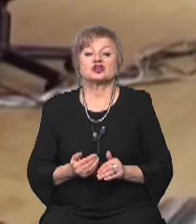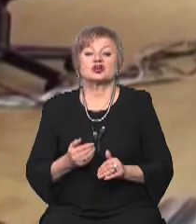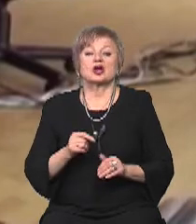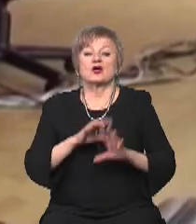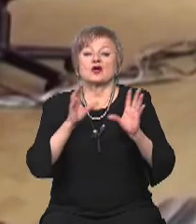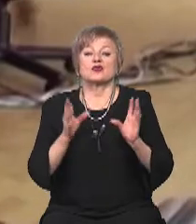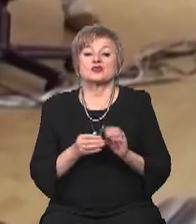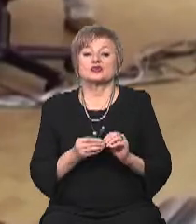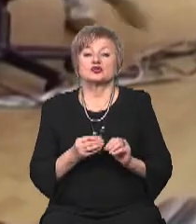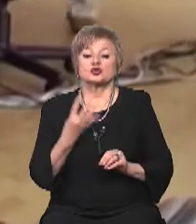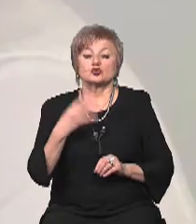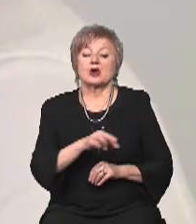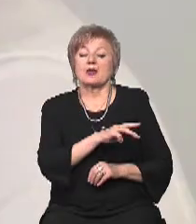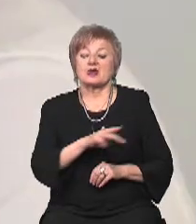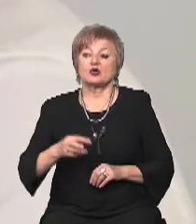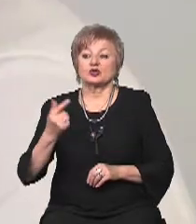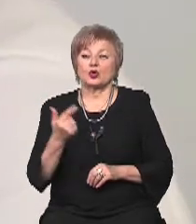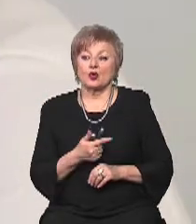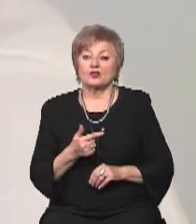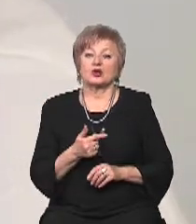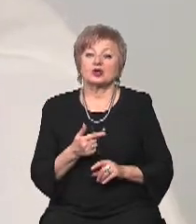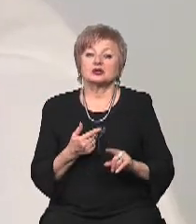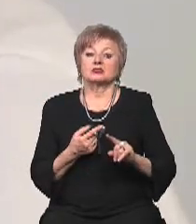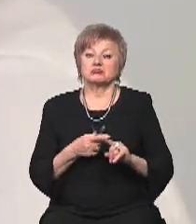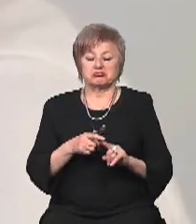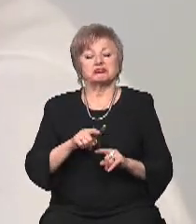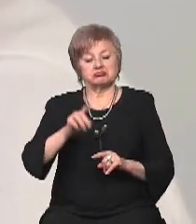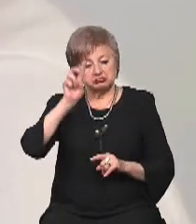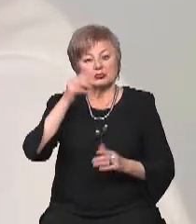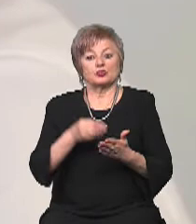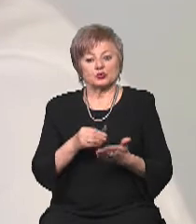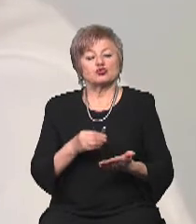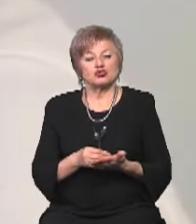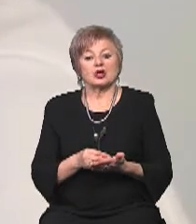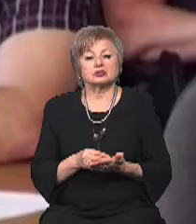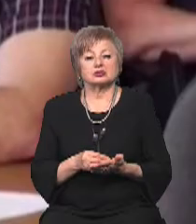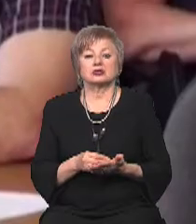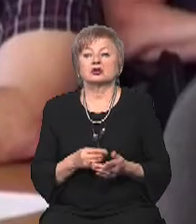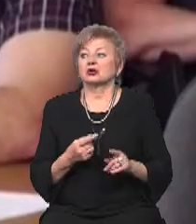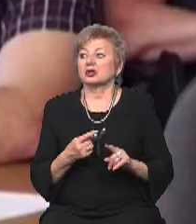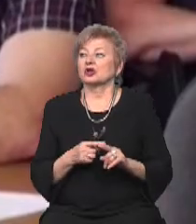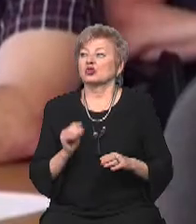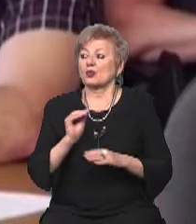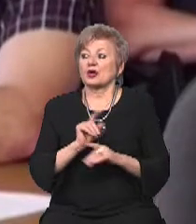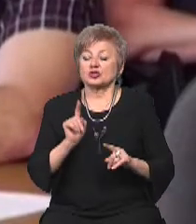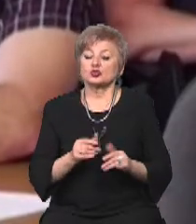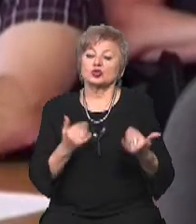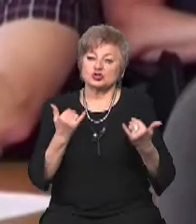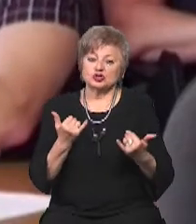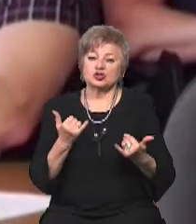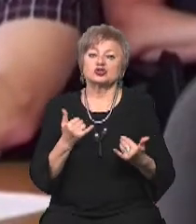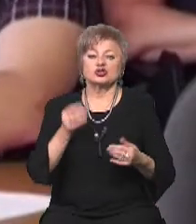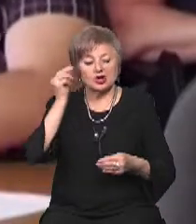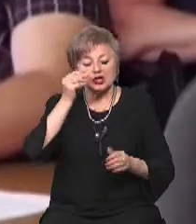– 40 мільйонів гривень. Джерелом фінансування проєктів є міський бюджет, зауважує секретар Рівнеради Сергій Паладійчук та додає, що наразі триває вивчення